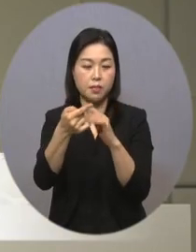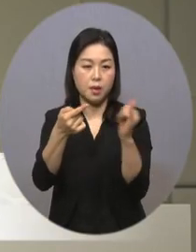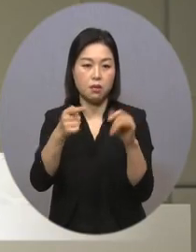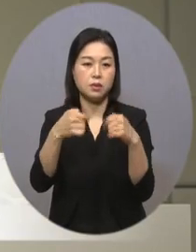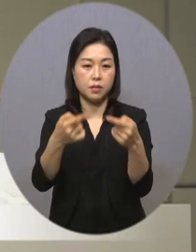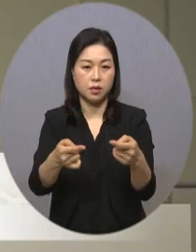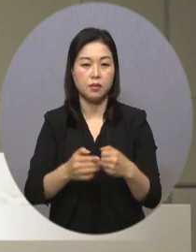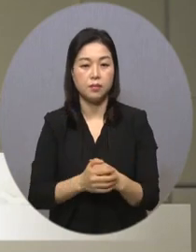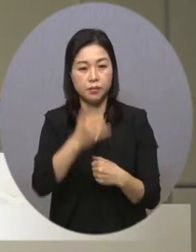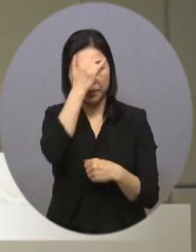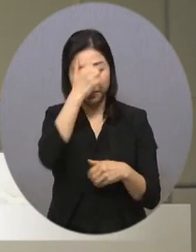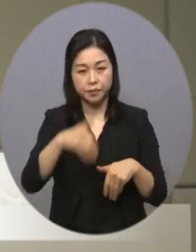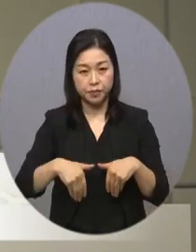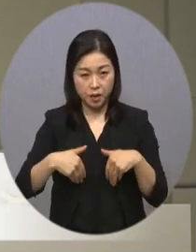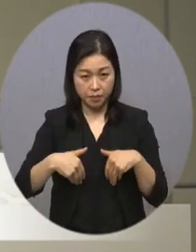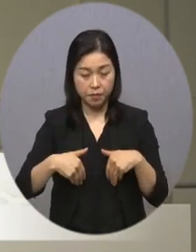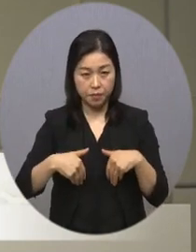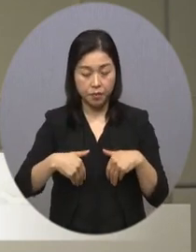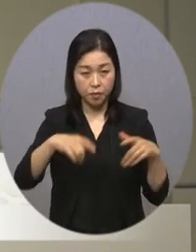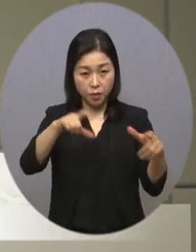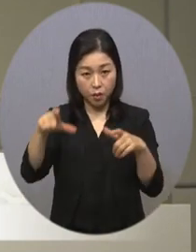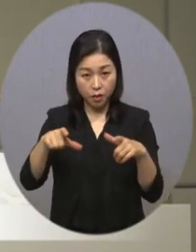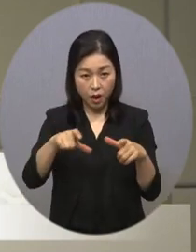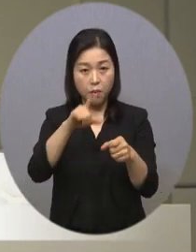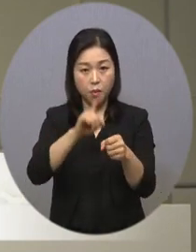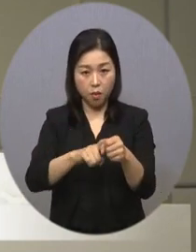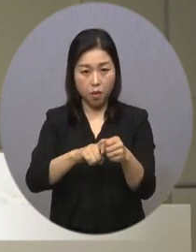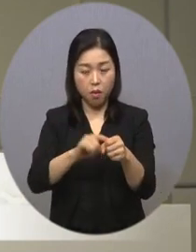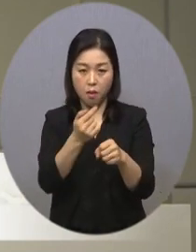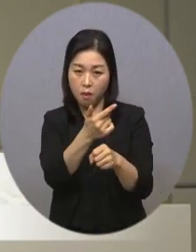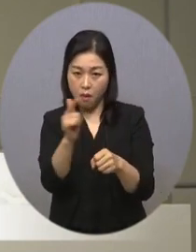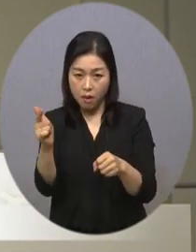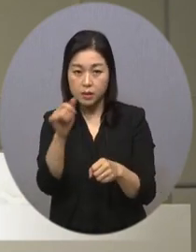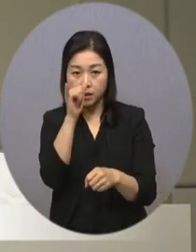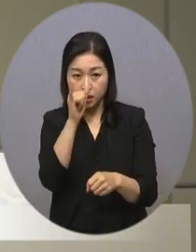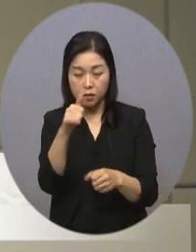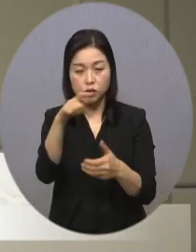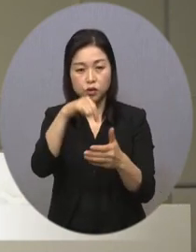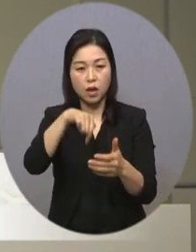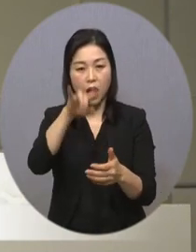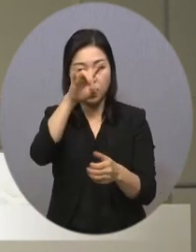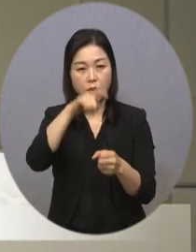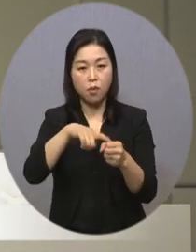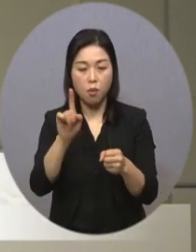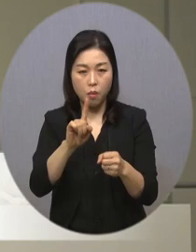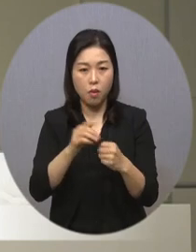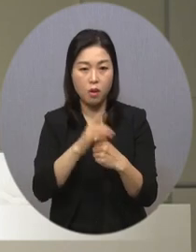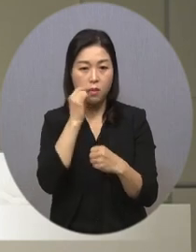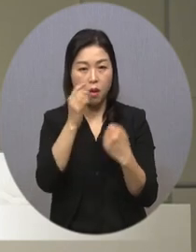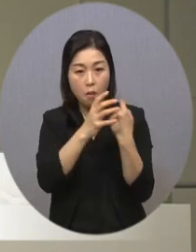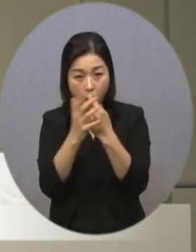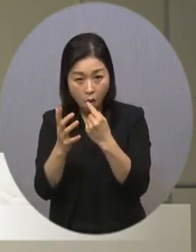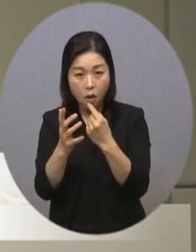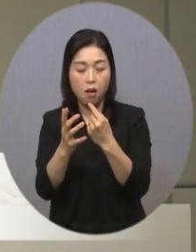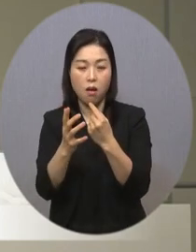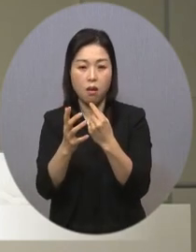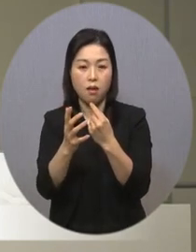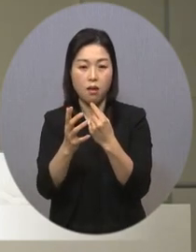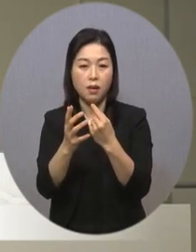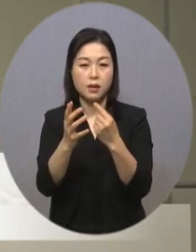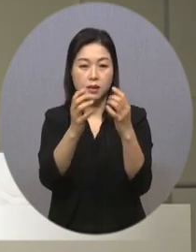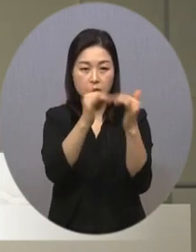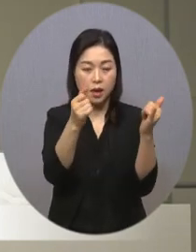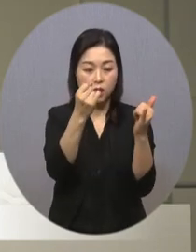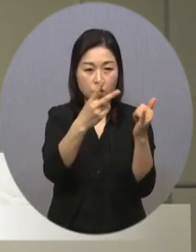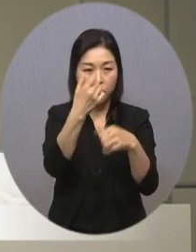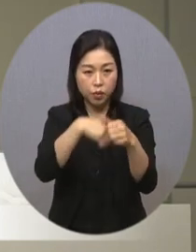충청남의 도전의 목표가 여러 가지가 있습니다. 그 중에서 하나의 목표가 독립유공자와 호손들, 또 6.25